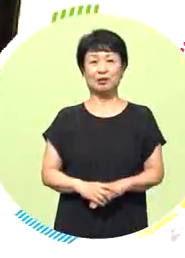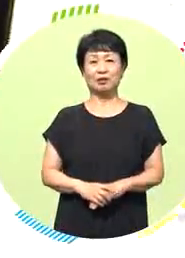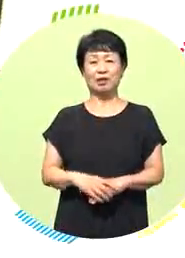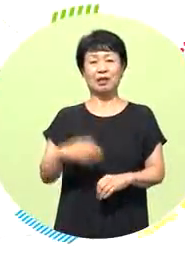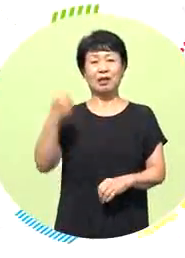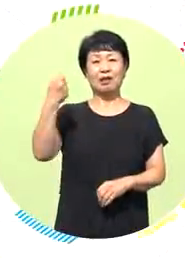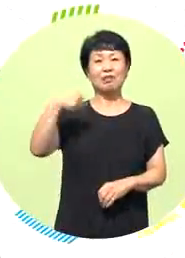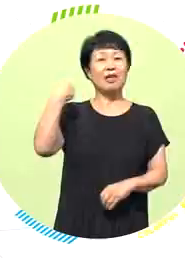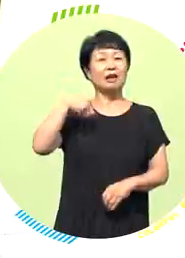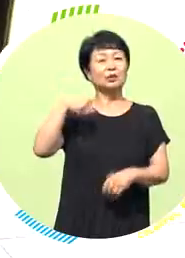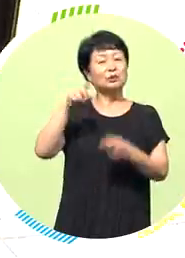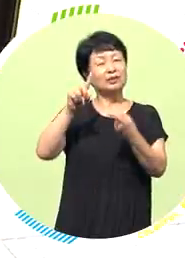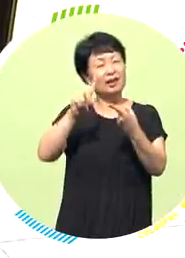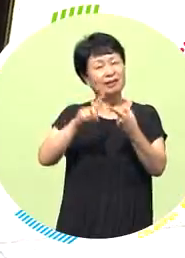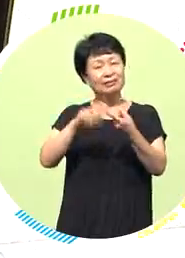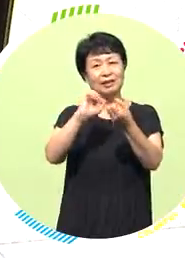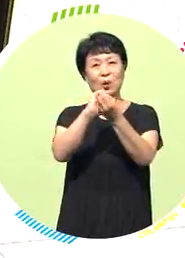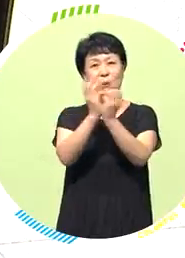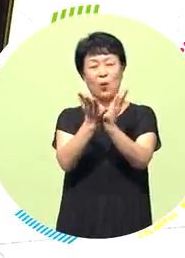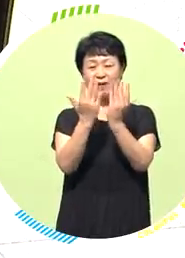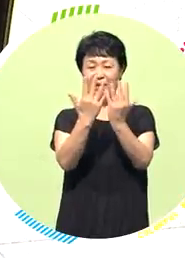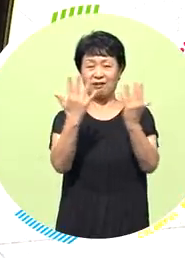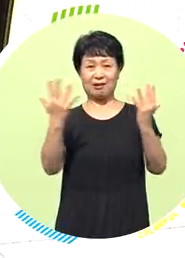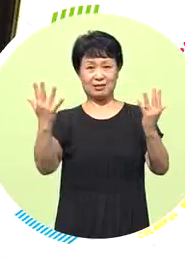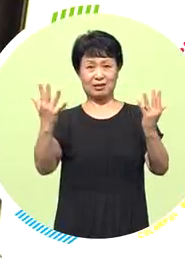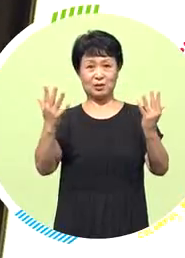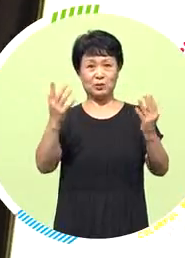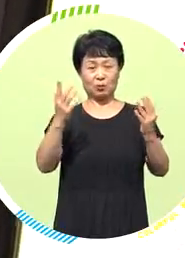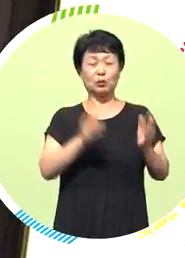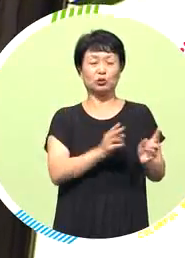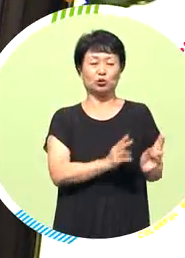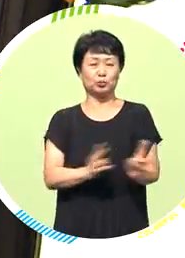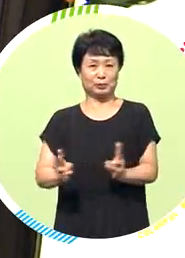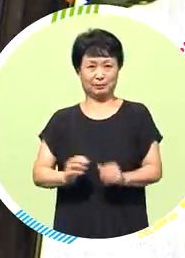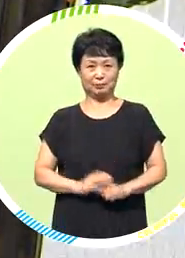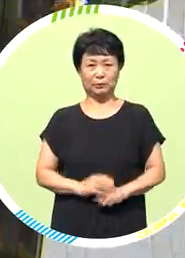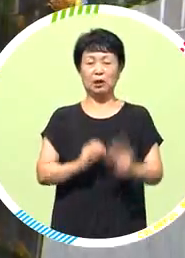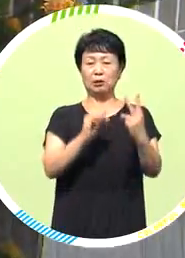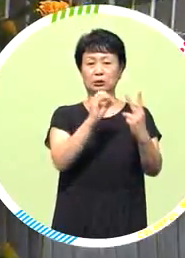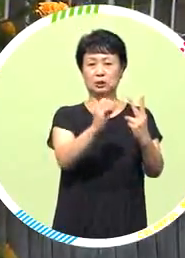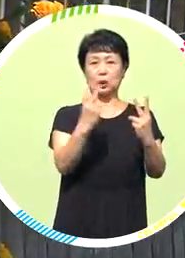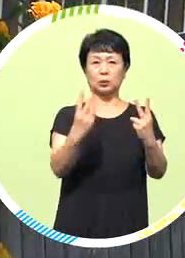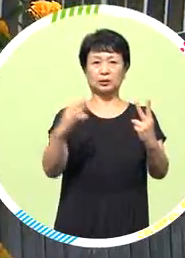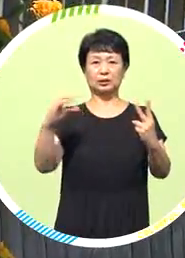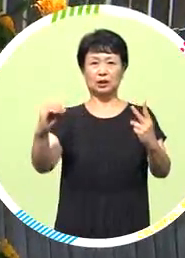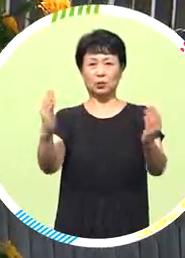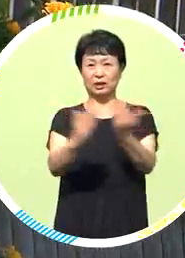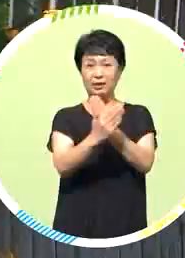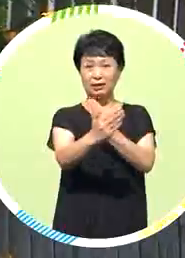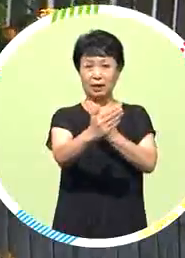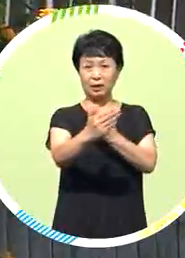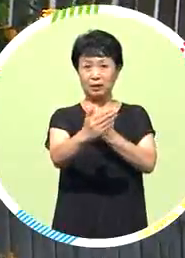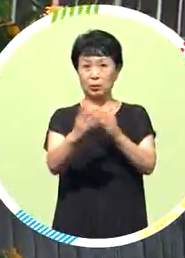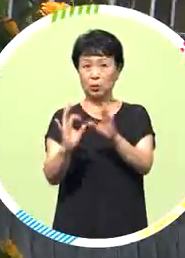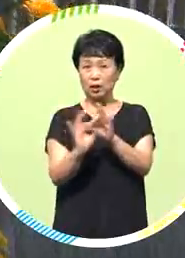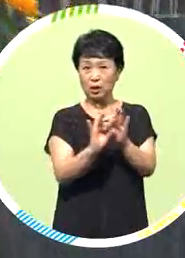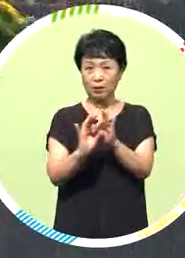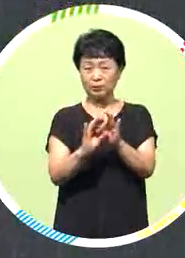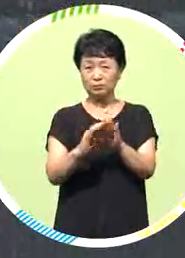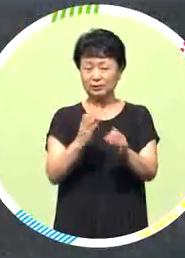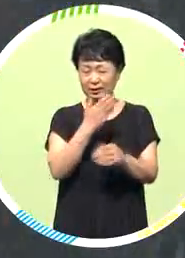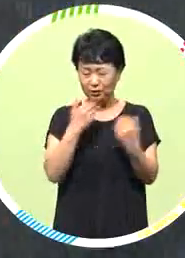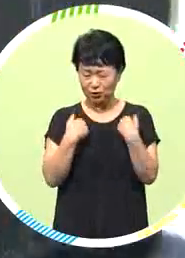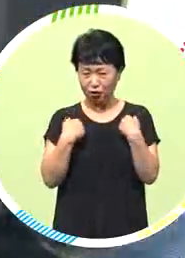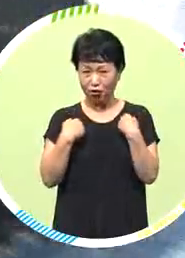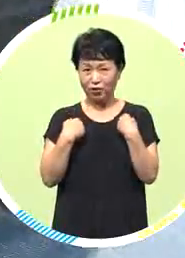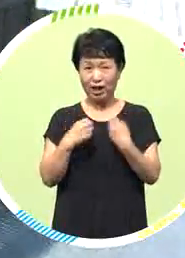のお花飾りの準備ですね。 そう、東京2020大会に欠かせないものとは大会を